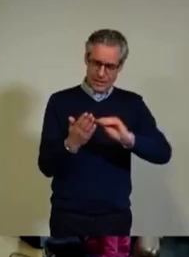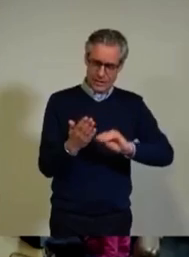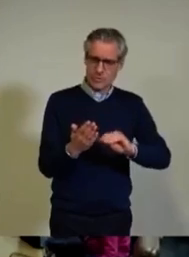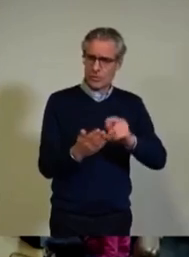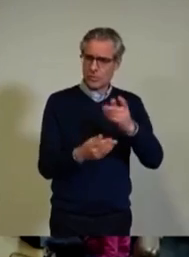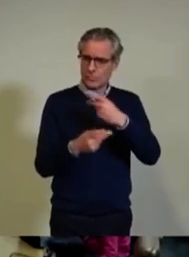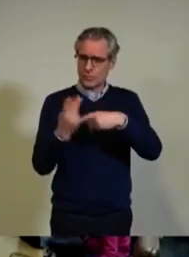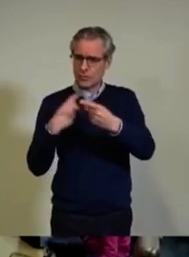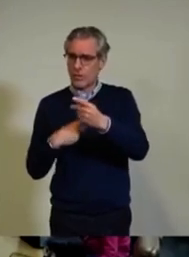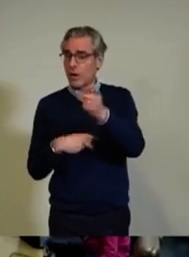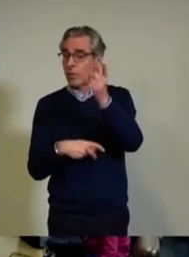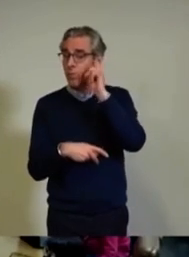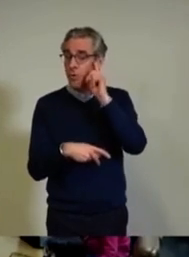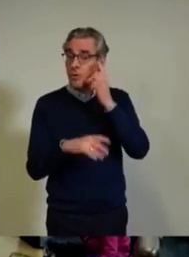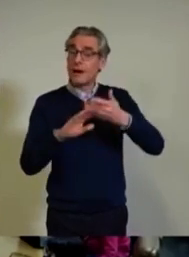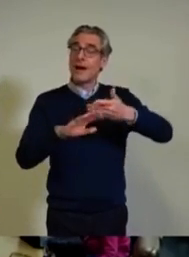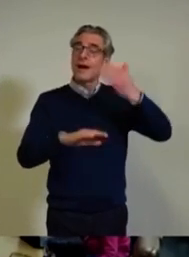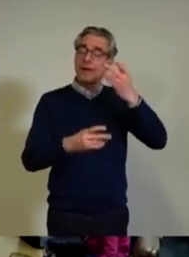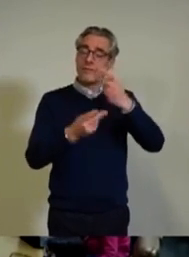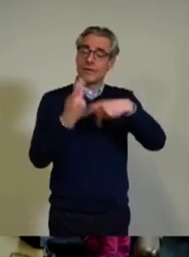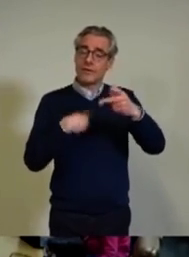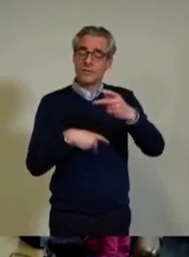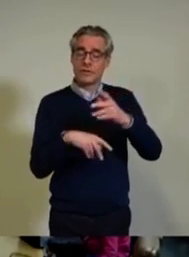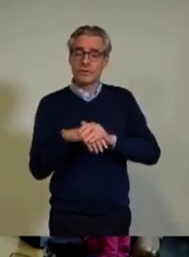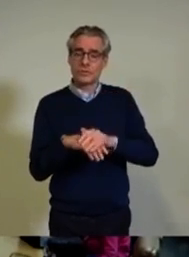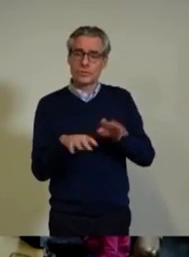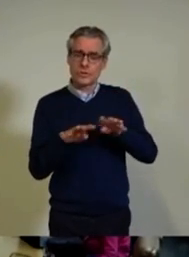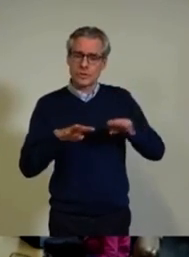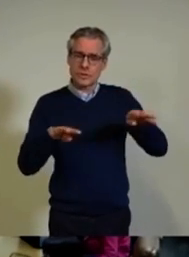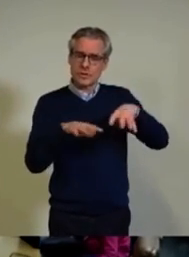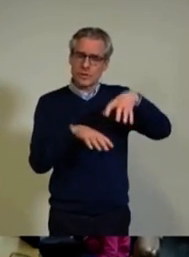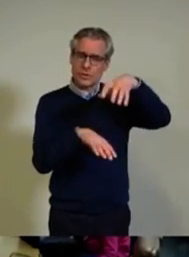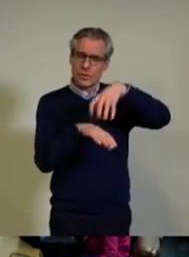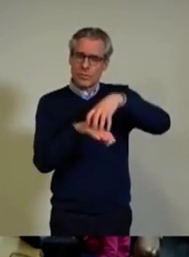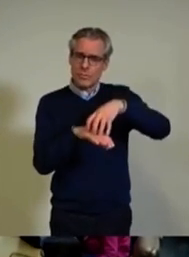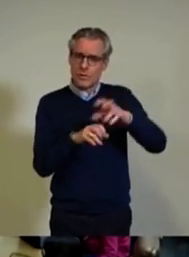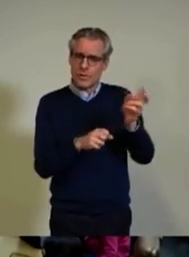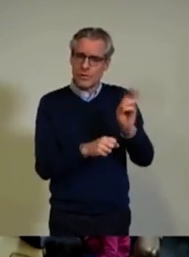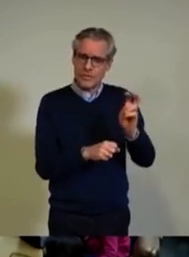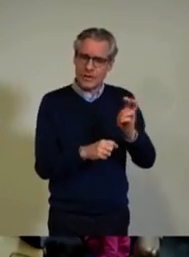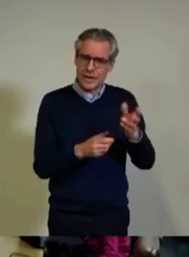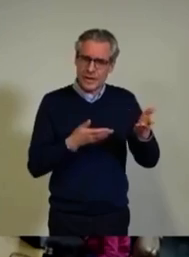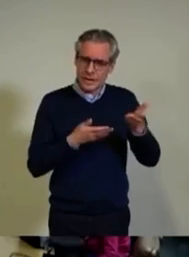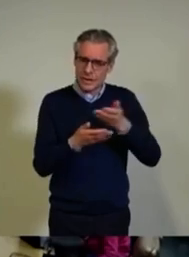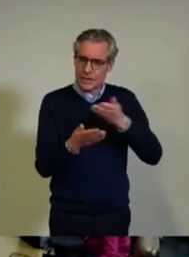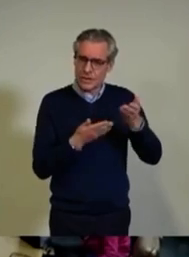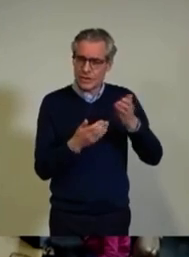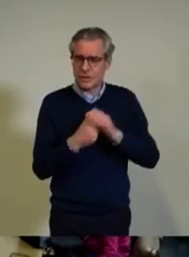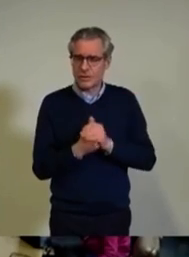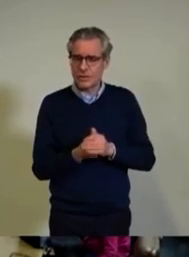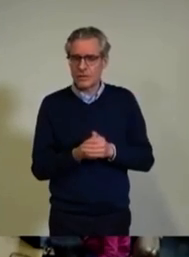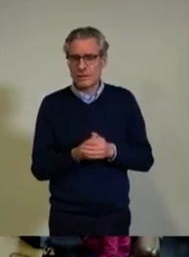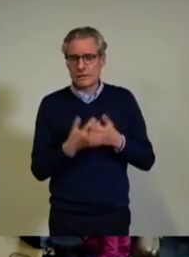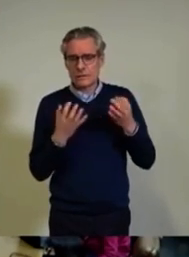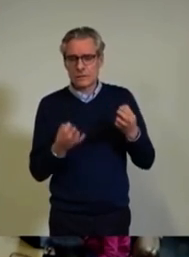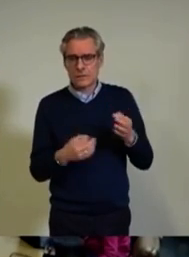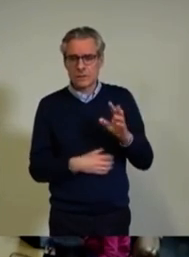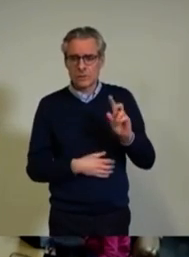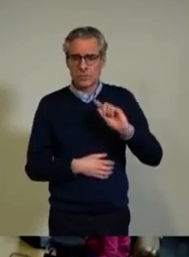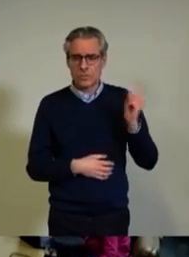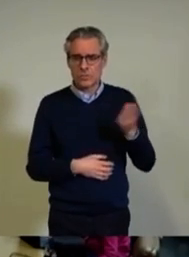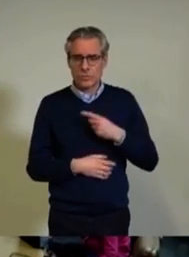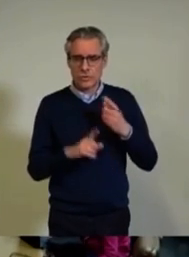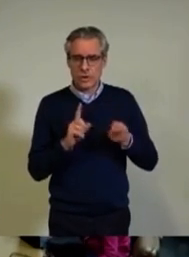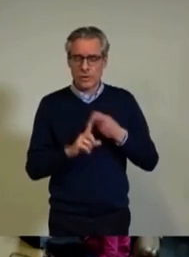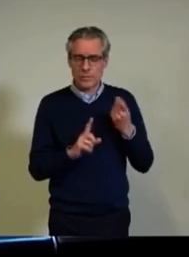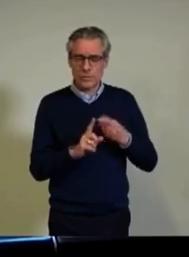avions écrit au sujet du réseau Paul Bert. On avait eu aussi quelques échanges téléphoniques pour vous dire à quel point on était sensible à